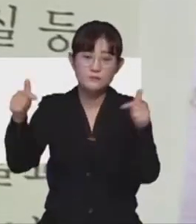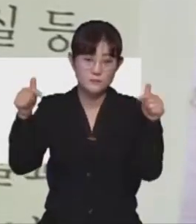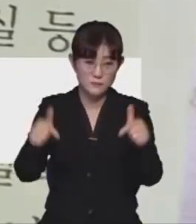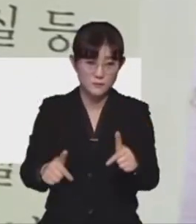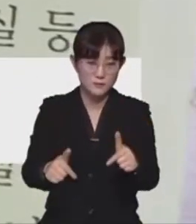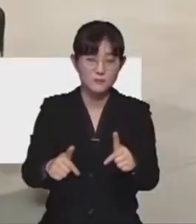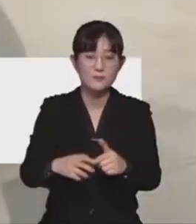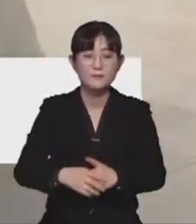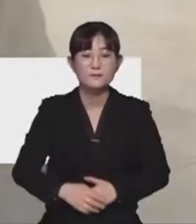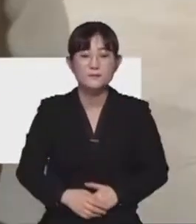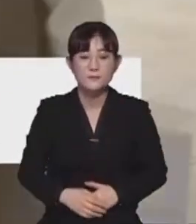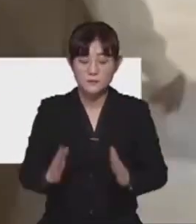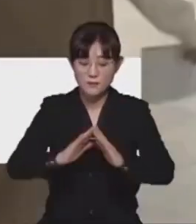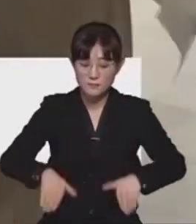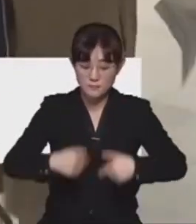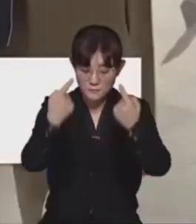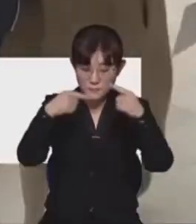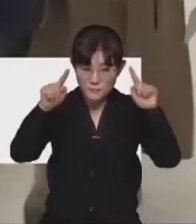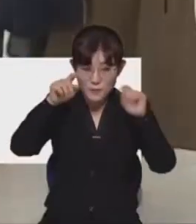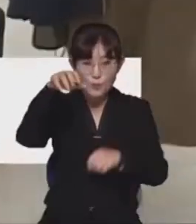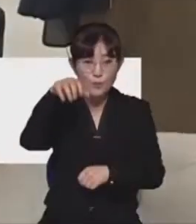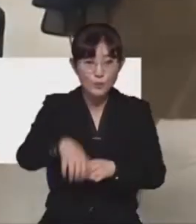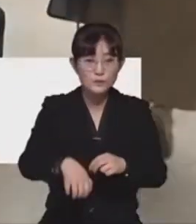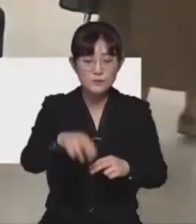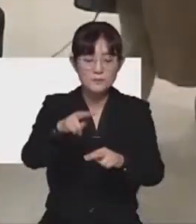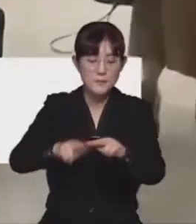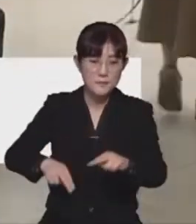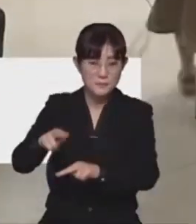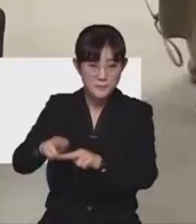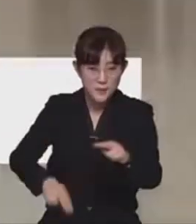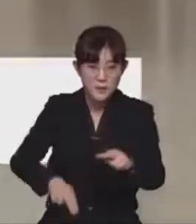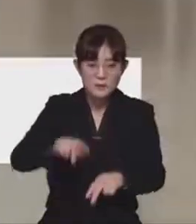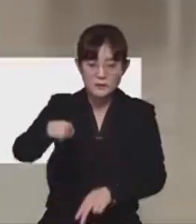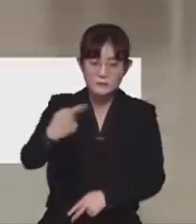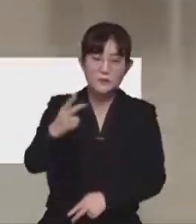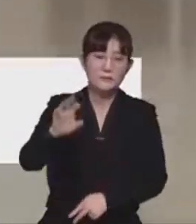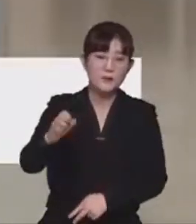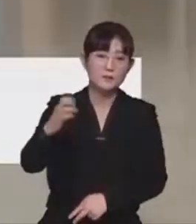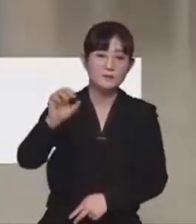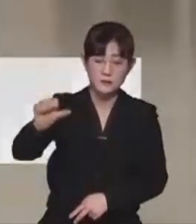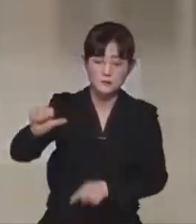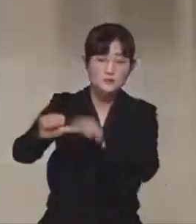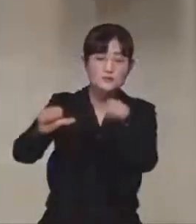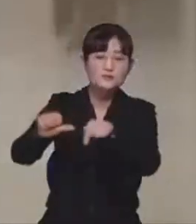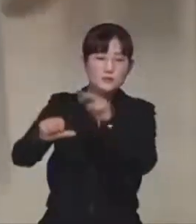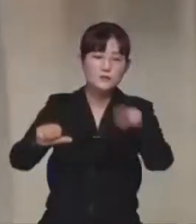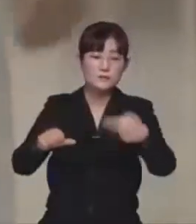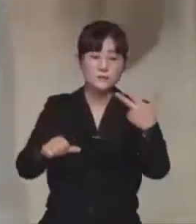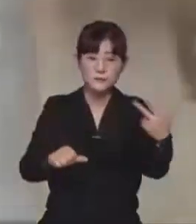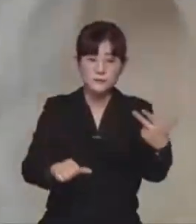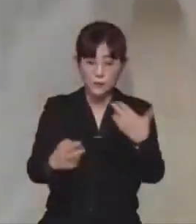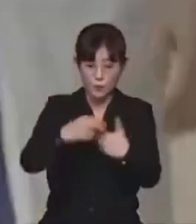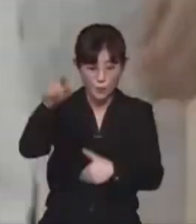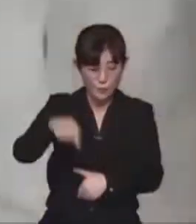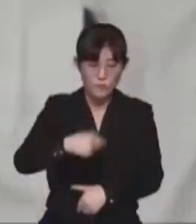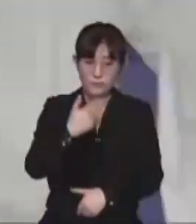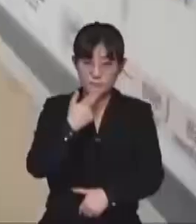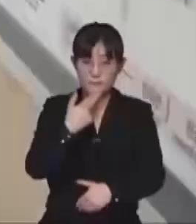내용입니다. 전남대병원에서는 사직서를 낸 전공의 245명 중 207명이 출근하지